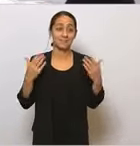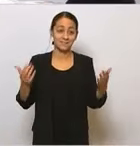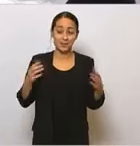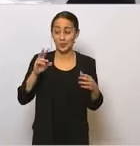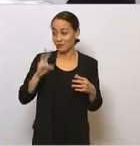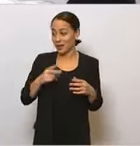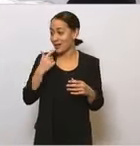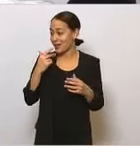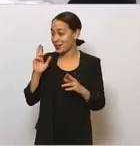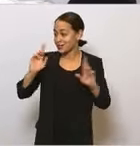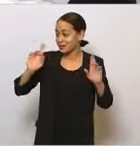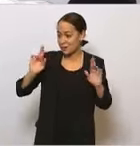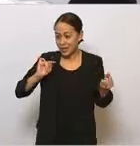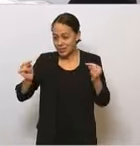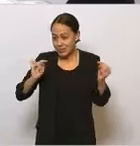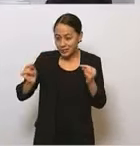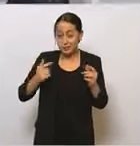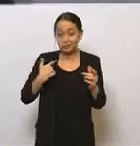pas.